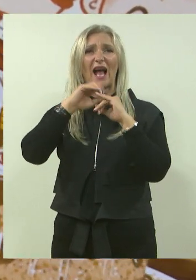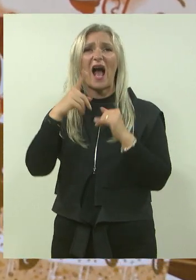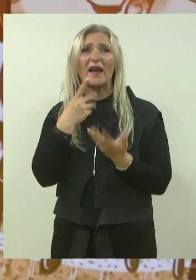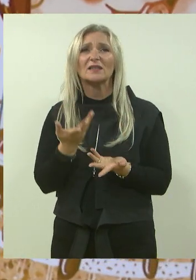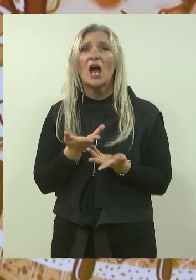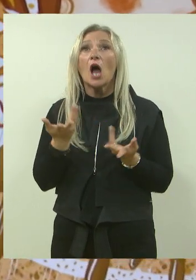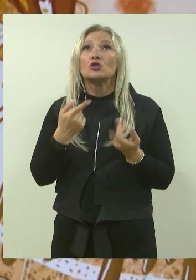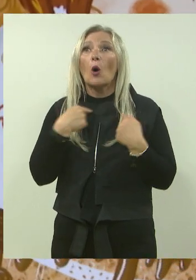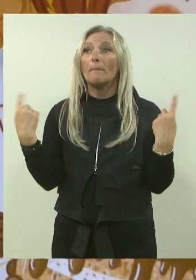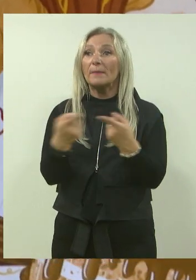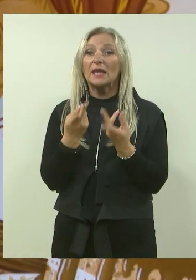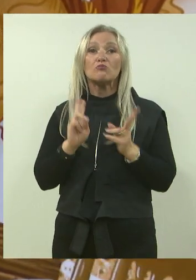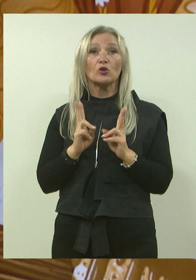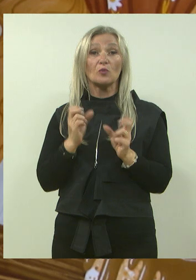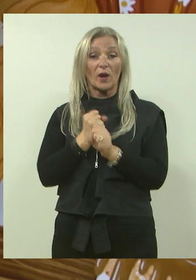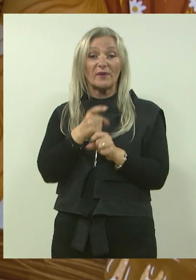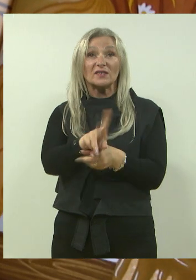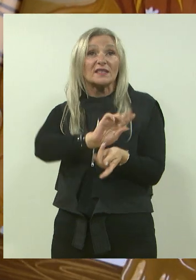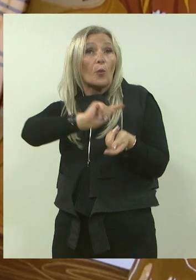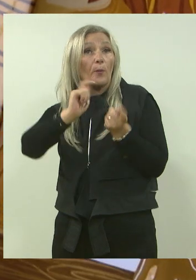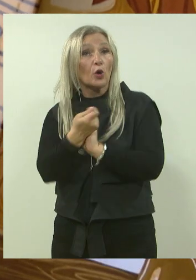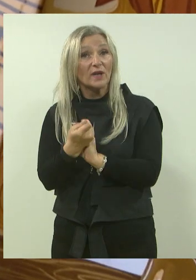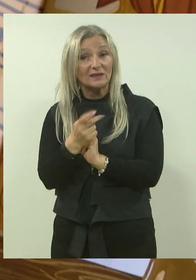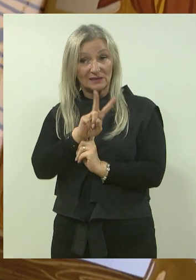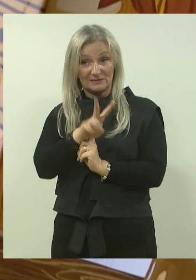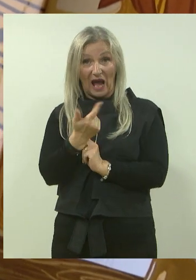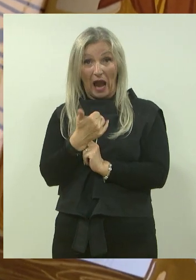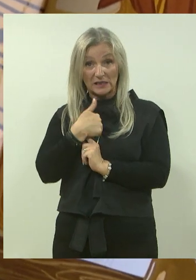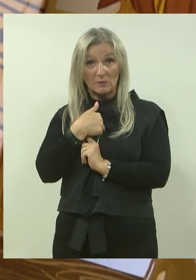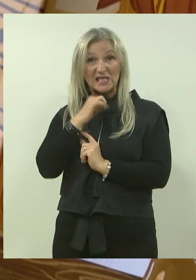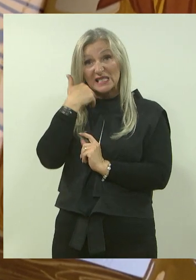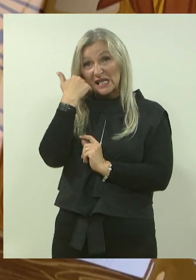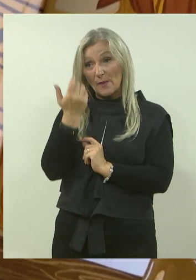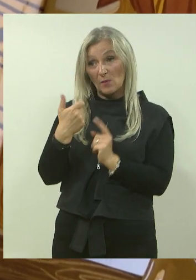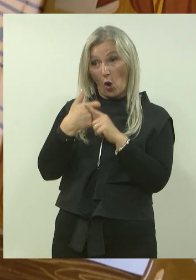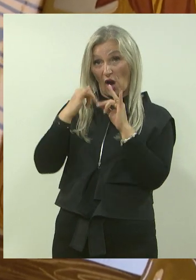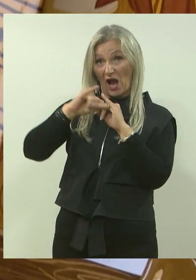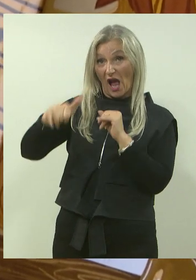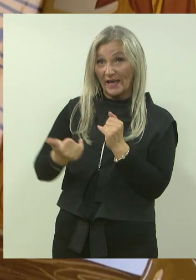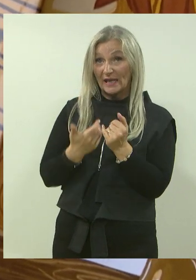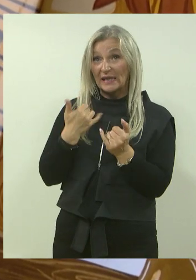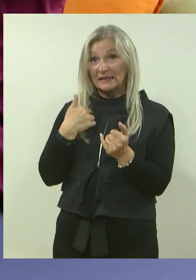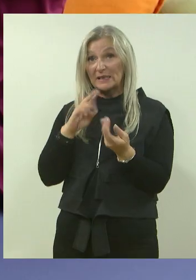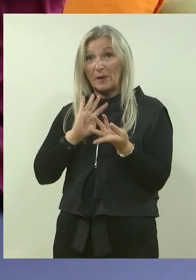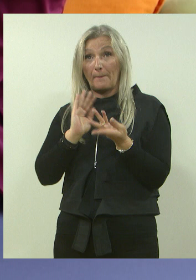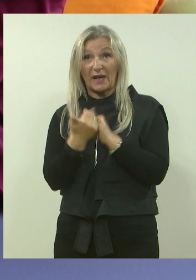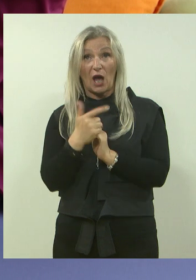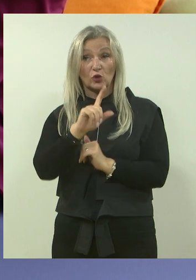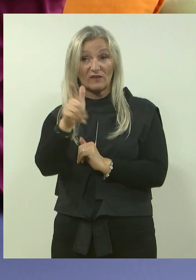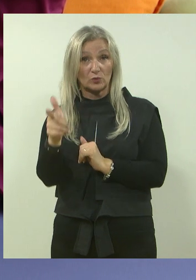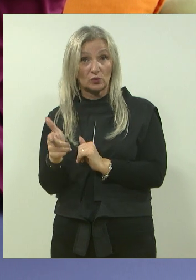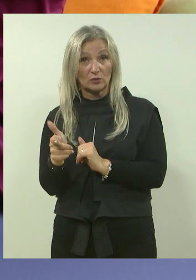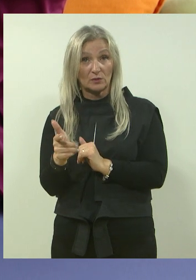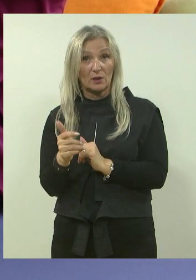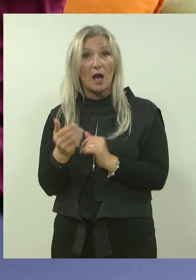mogu napraviti da se to promijeni? Jesmo još uvijek, nekak se sramimo svog govora i svog kaja i prilagođavamo se drugima. Da, ako